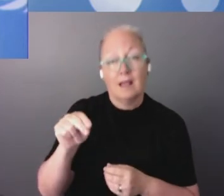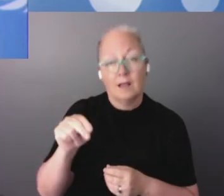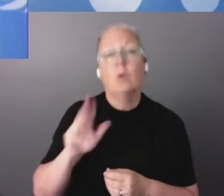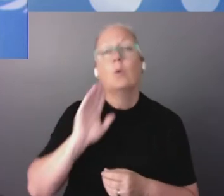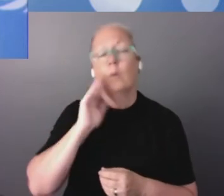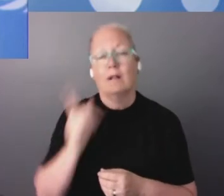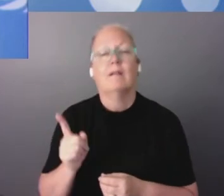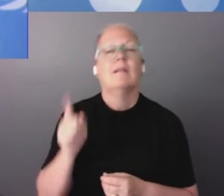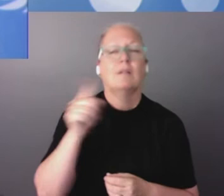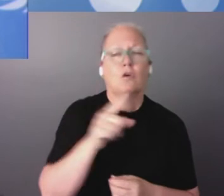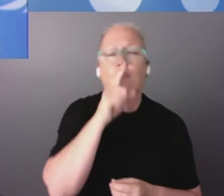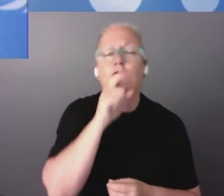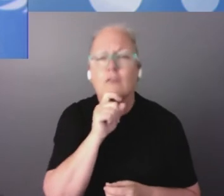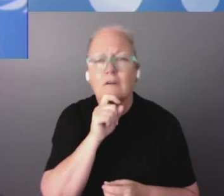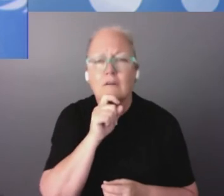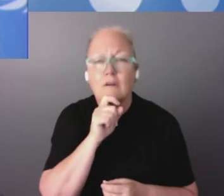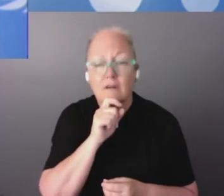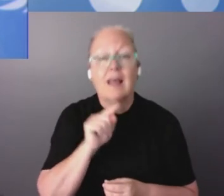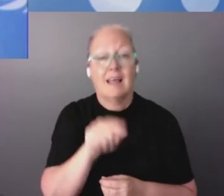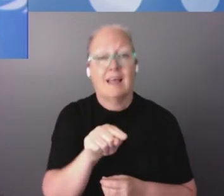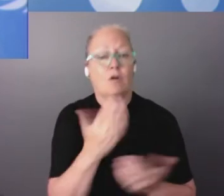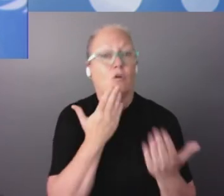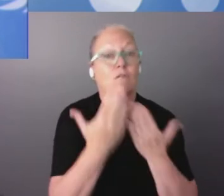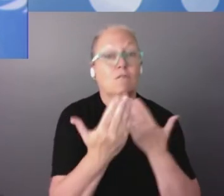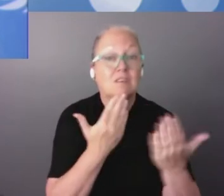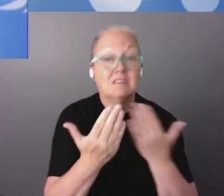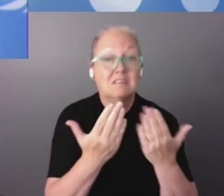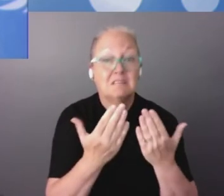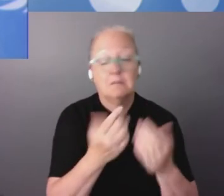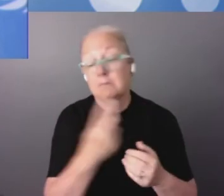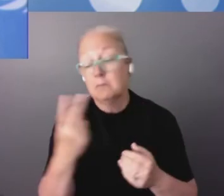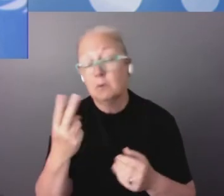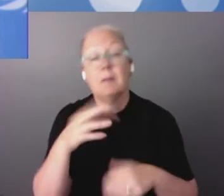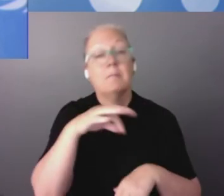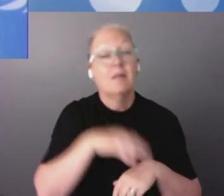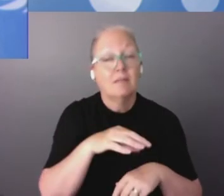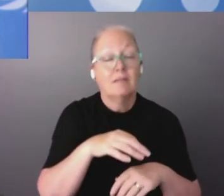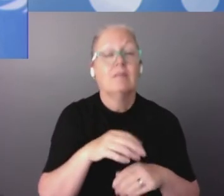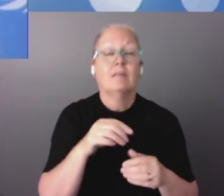concerne nos efforts qui entrepris